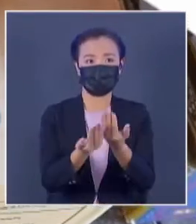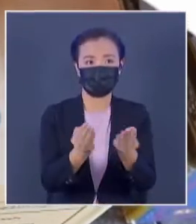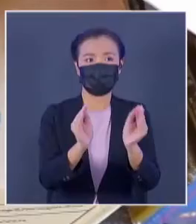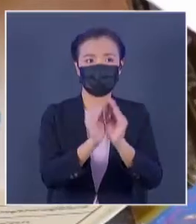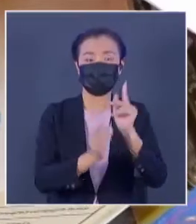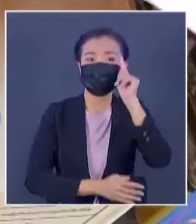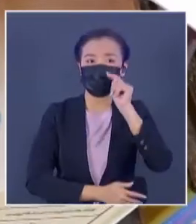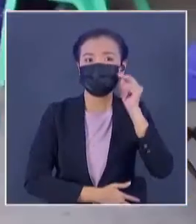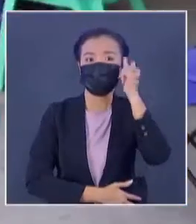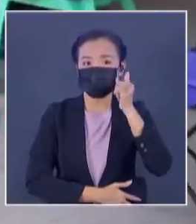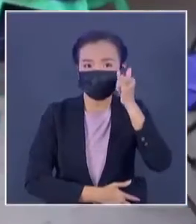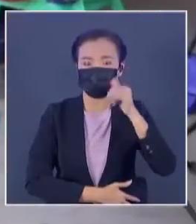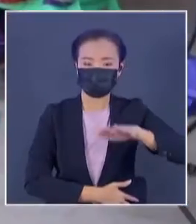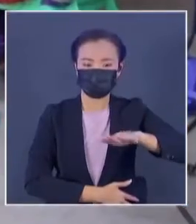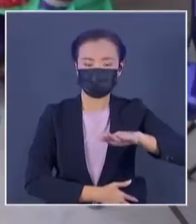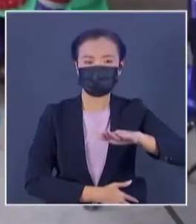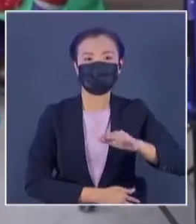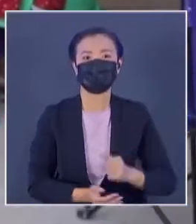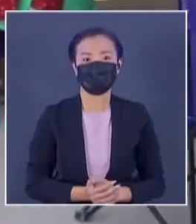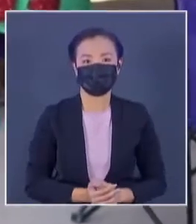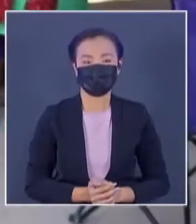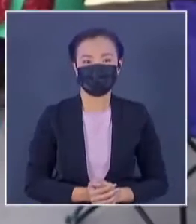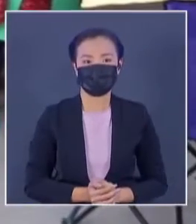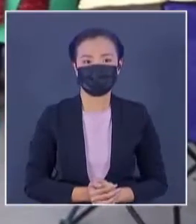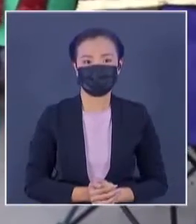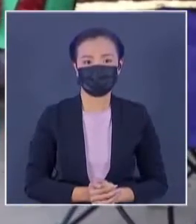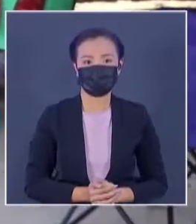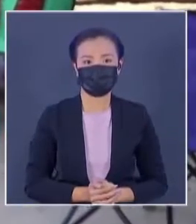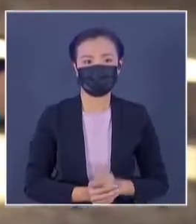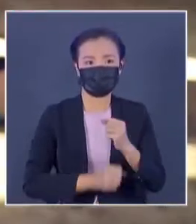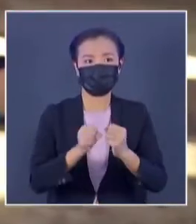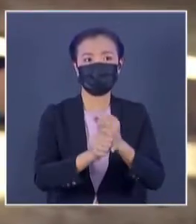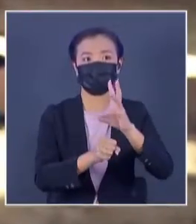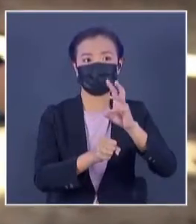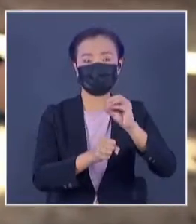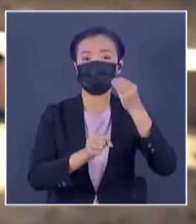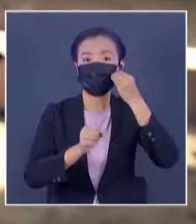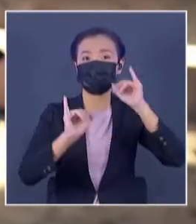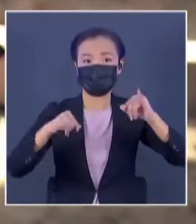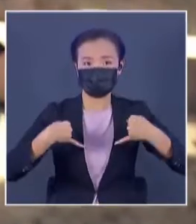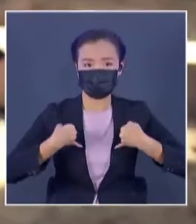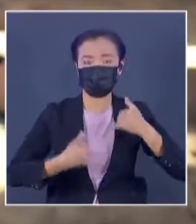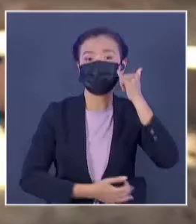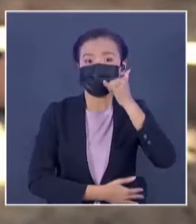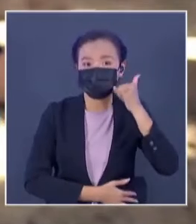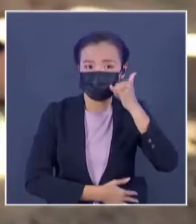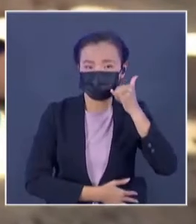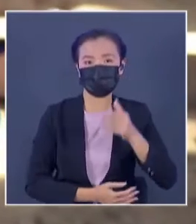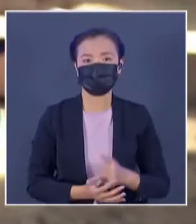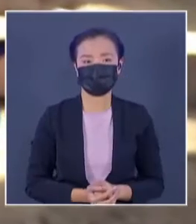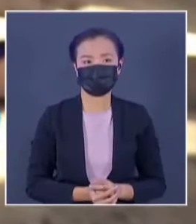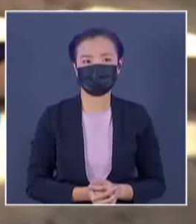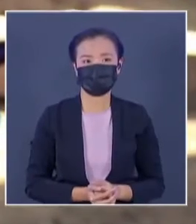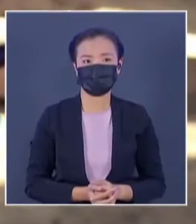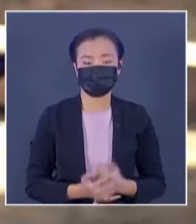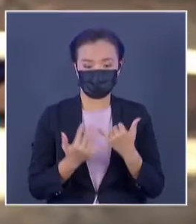ของคุณตาคุณยายแล้วก็น้องก้าวด้วยนะครับขณะที่นางจันทีแดงงามอายุ60ปีเจ้าของบ้านแล้วก็เป็นคุณยายของน้องก้าวเนี่ยนะครับคุ